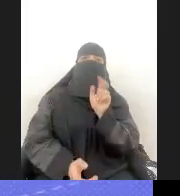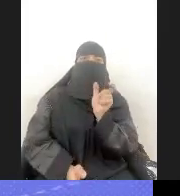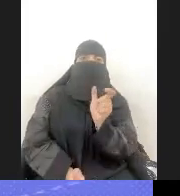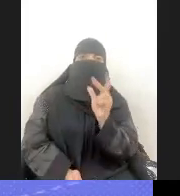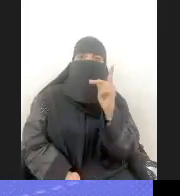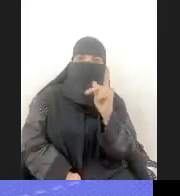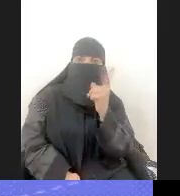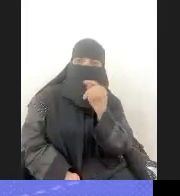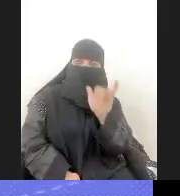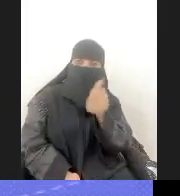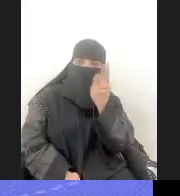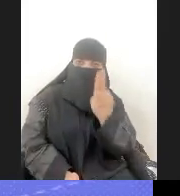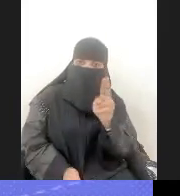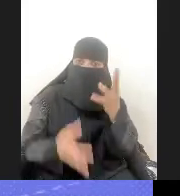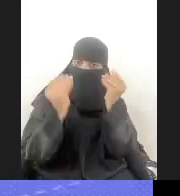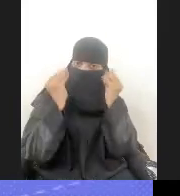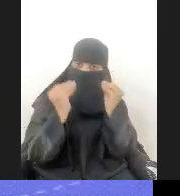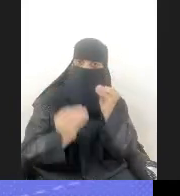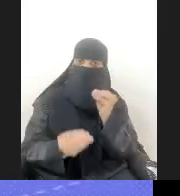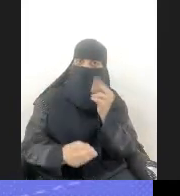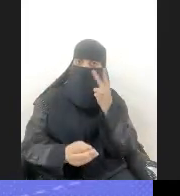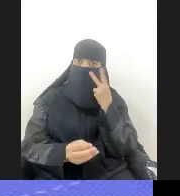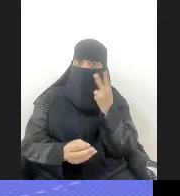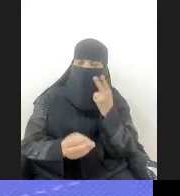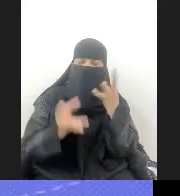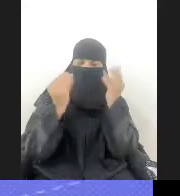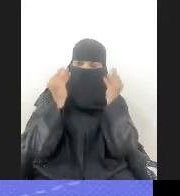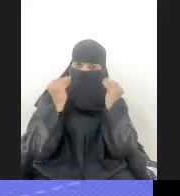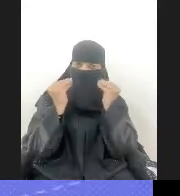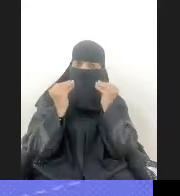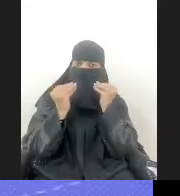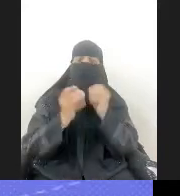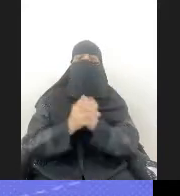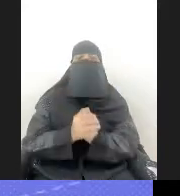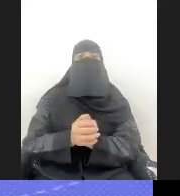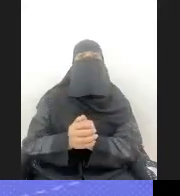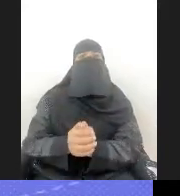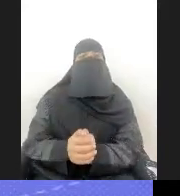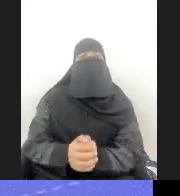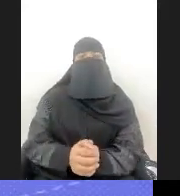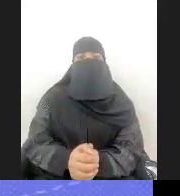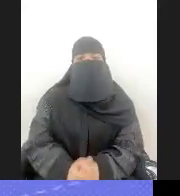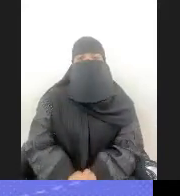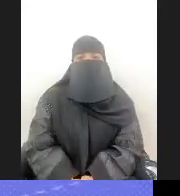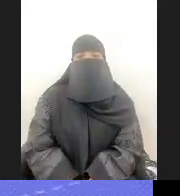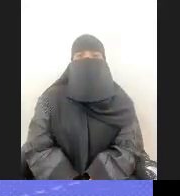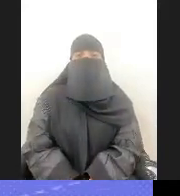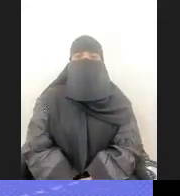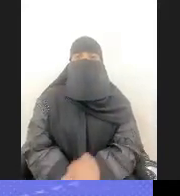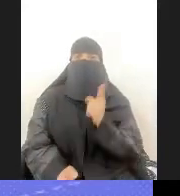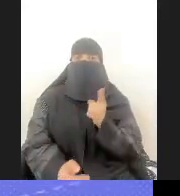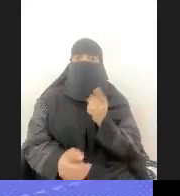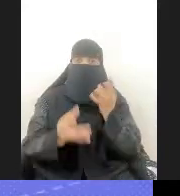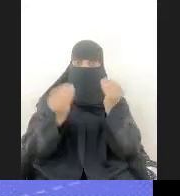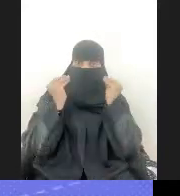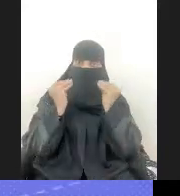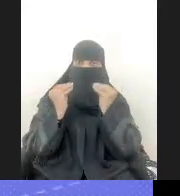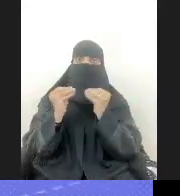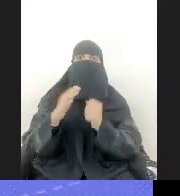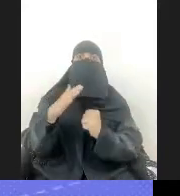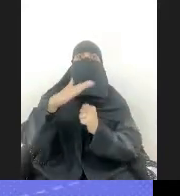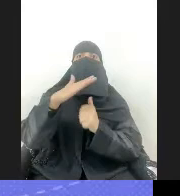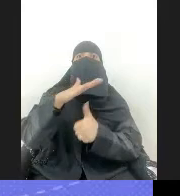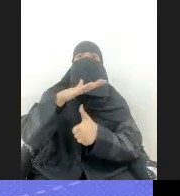سمير في عرضه السابق. نظريات التعلم ركن أساسي وركيزة كبيرة